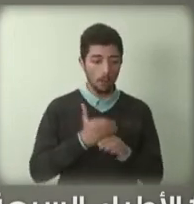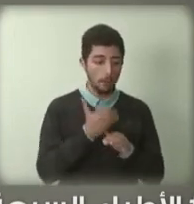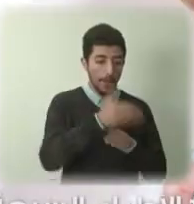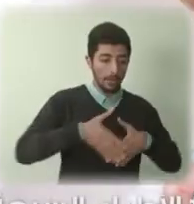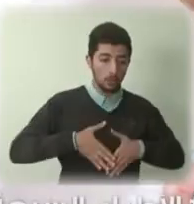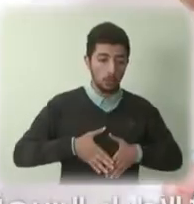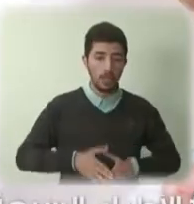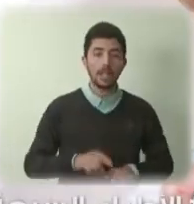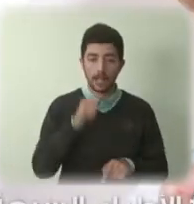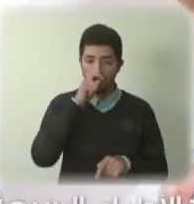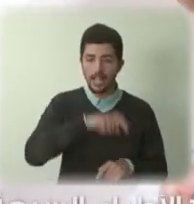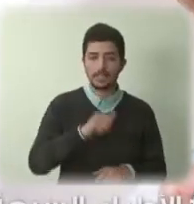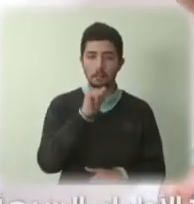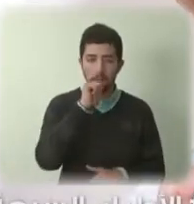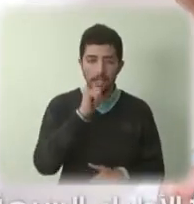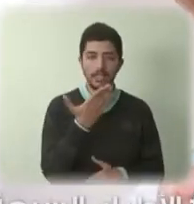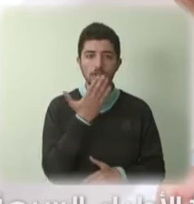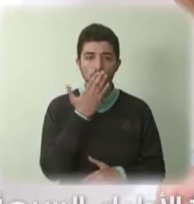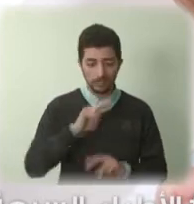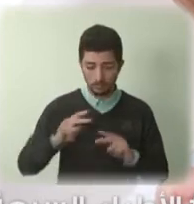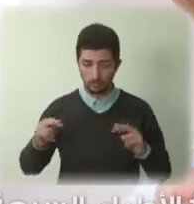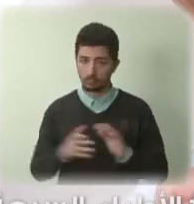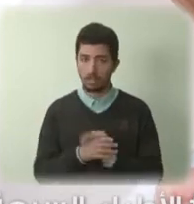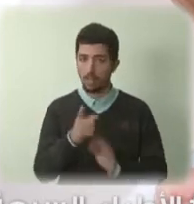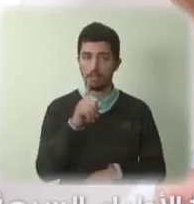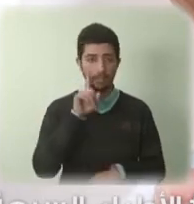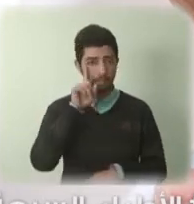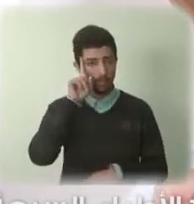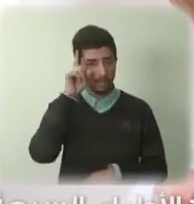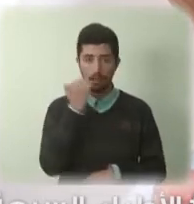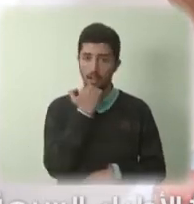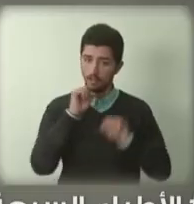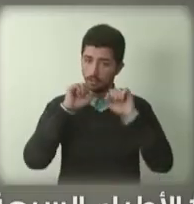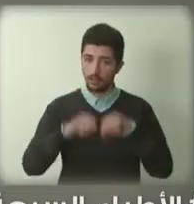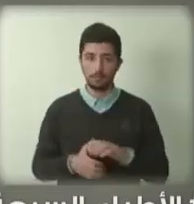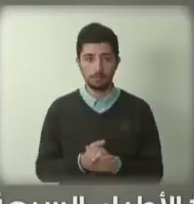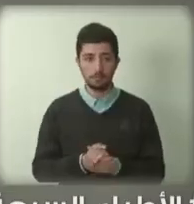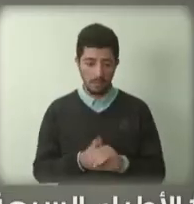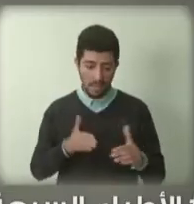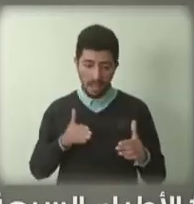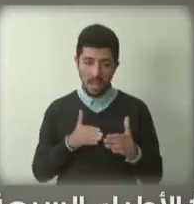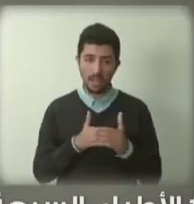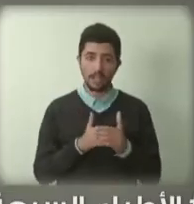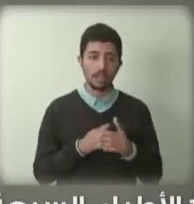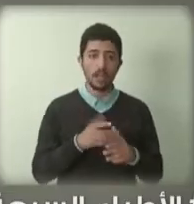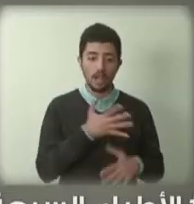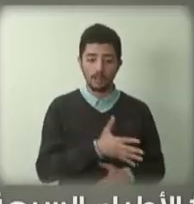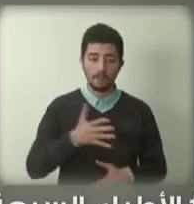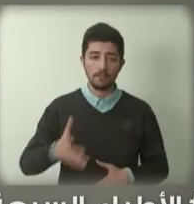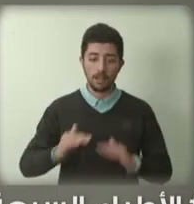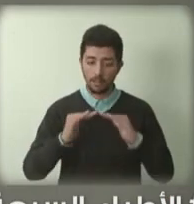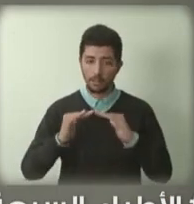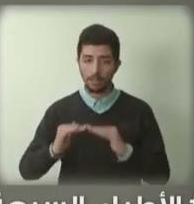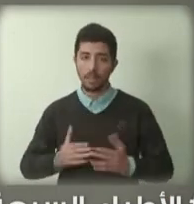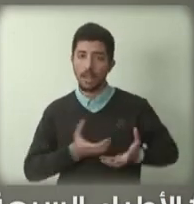بعد الولادة لازم يأخذ بعض السوائل أو المي أو السكر، وهي كلها معتقدات خاطئة. بالسنوات الأخيرة كان في تراجع واضح